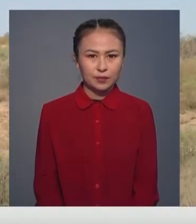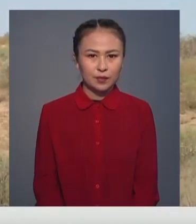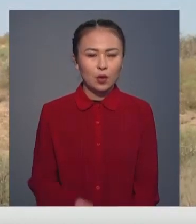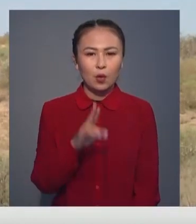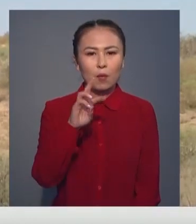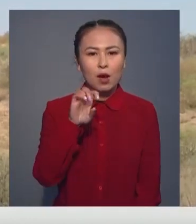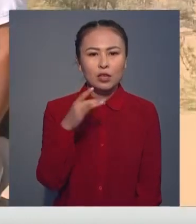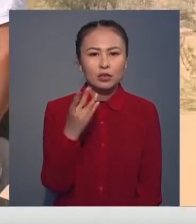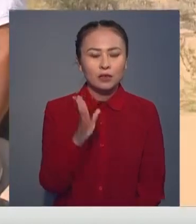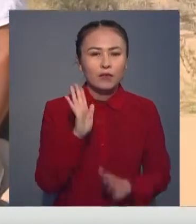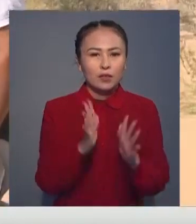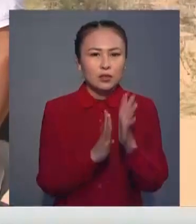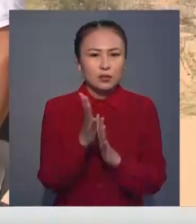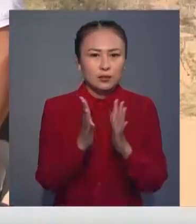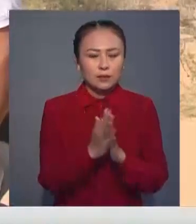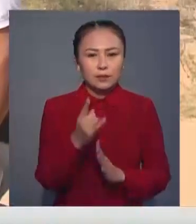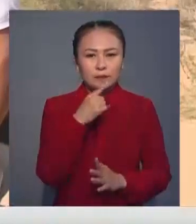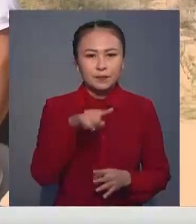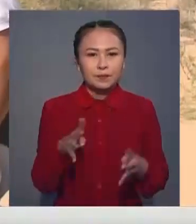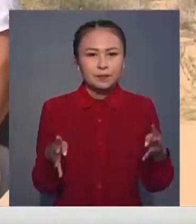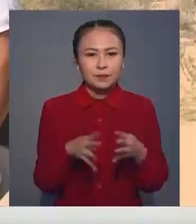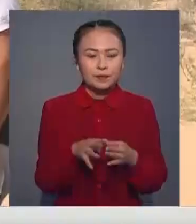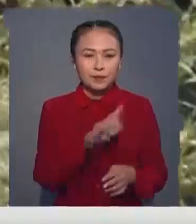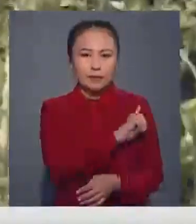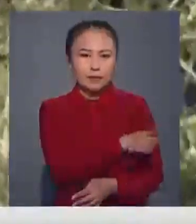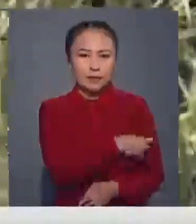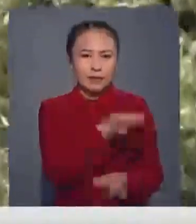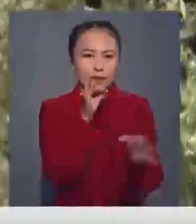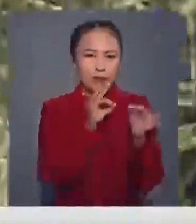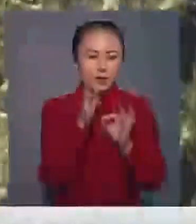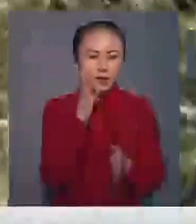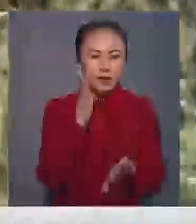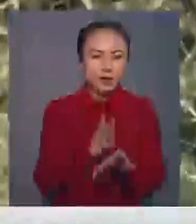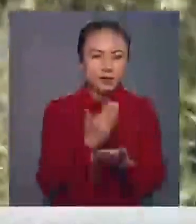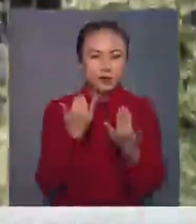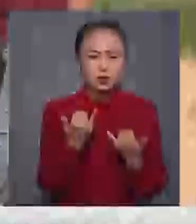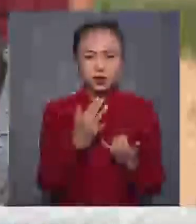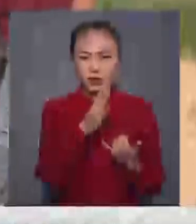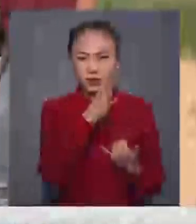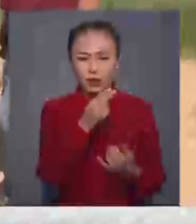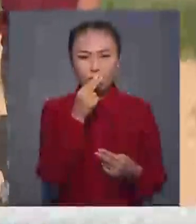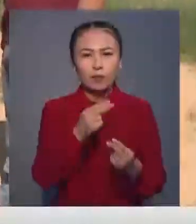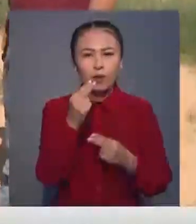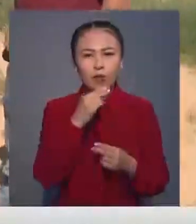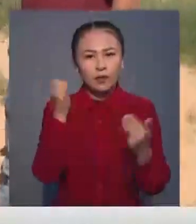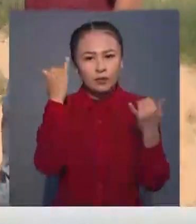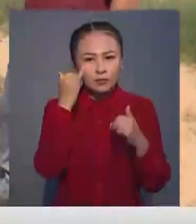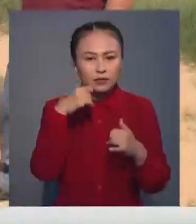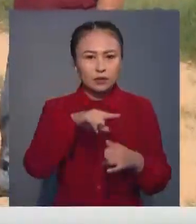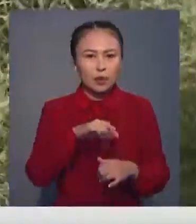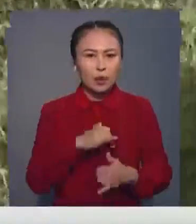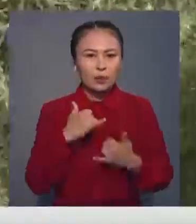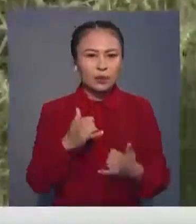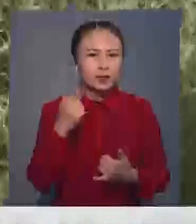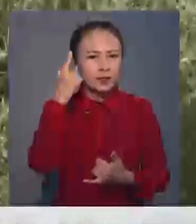Құмаршық шөлейтті аймақтарда өнетін, дәнінің құрамында өте құнарлы дәрумендері бар өсімдік. Бүгіндері мал жейтін шөпке айналған өсімдіктің қадырын